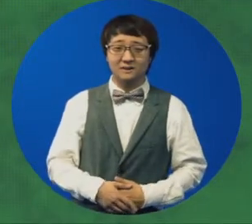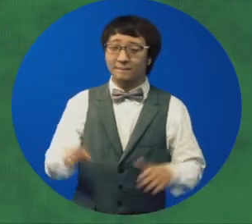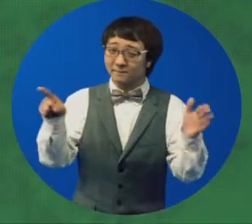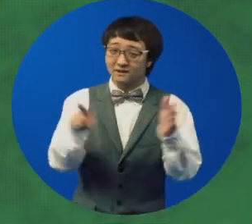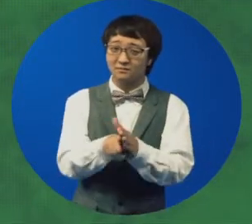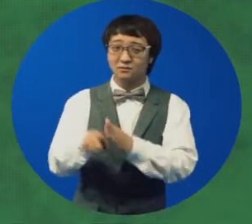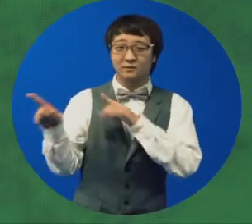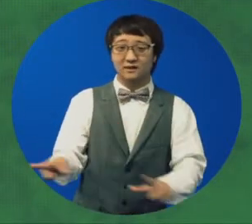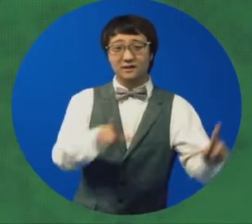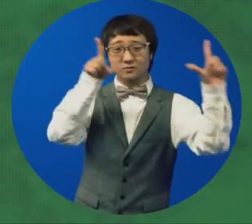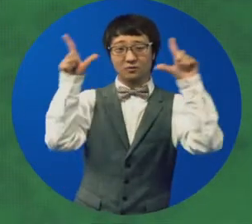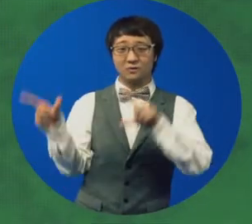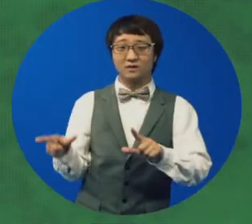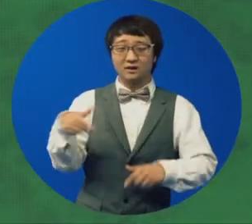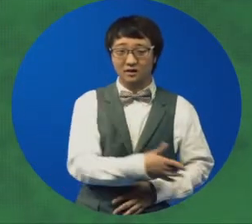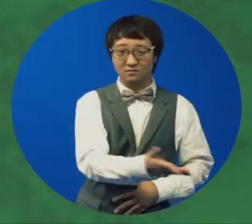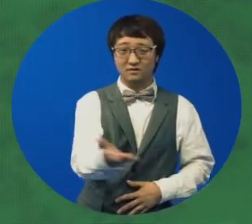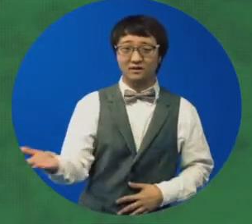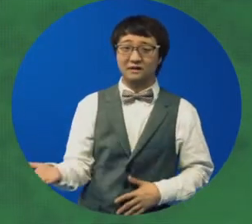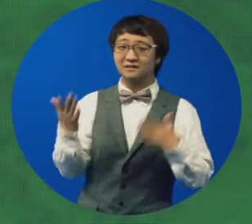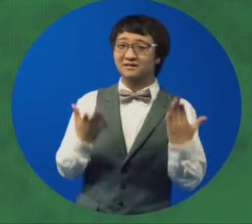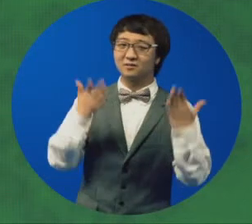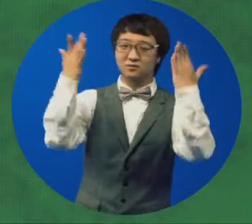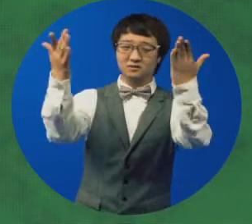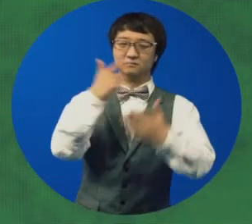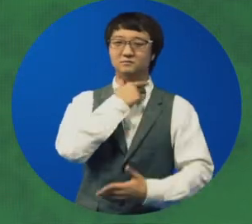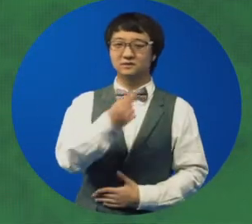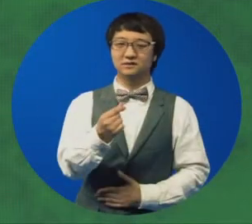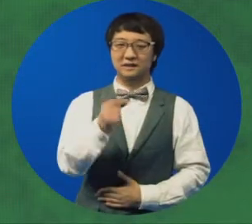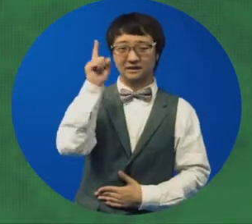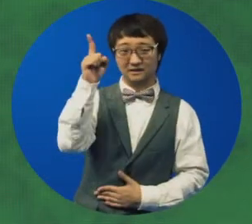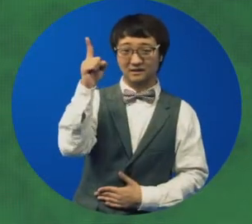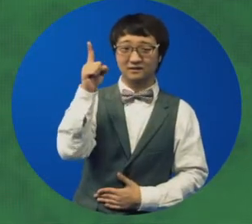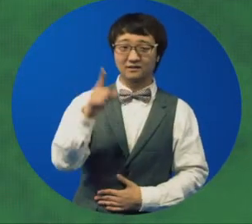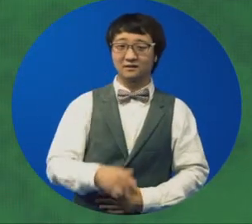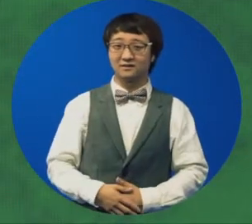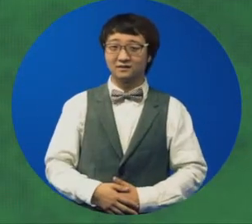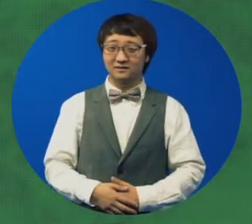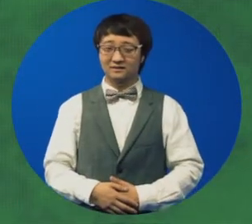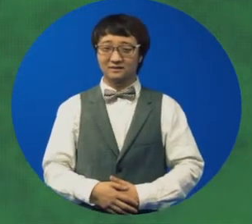믿음으로 살라고 여러분들에게 드리고 싶은 이야기가 있습니다.